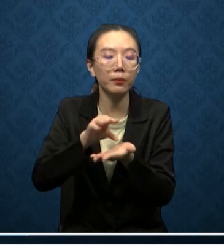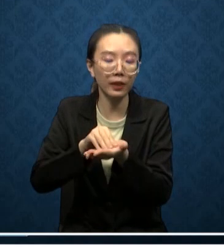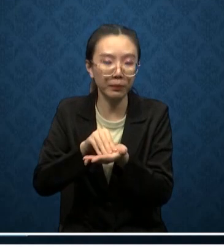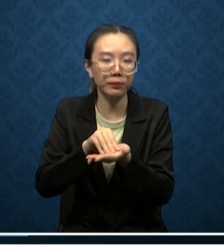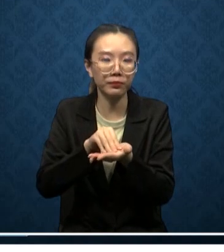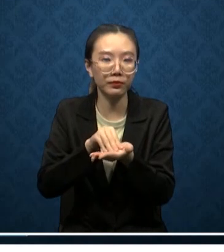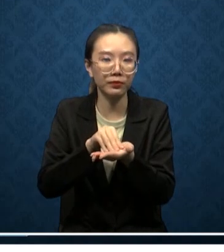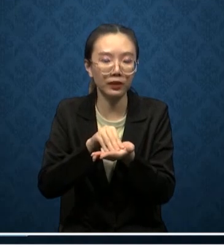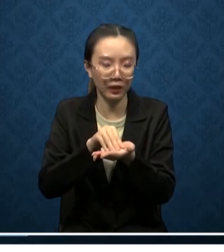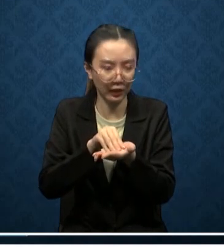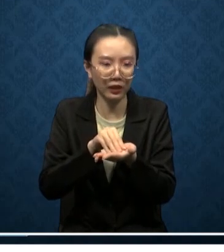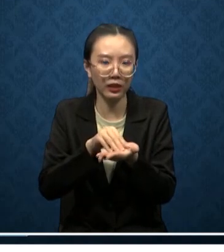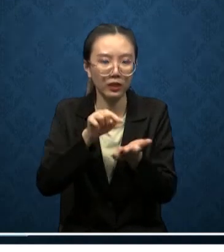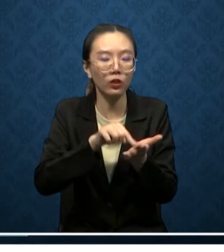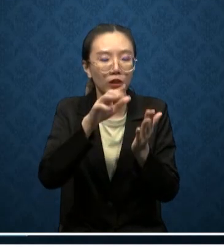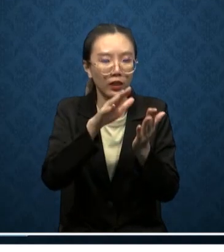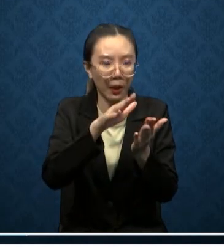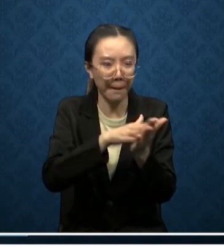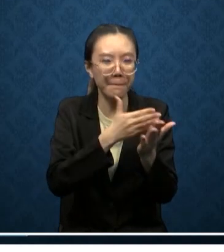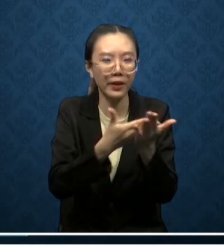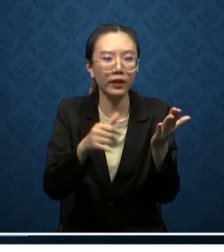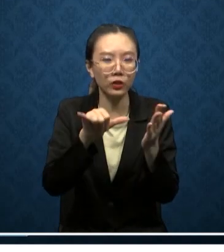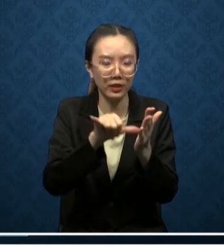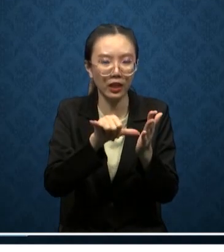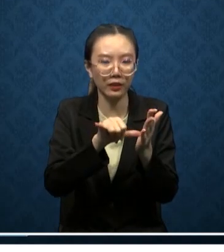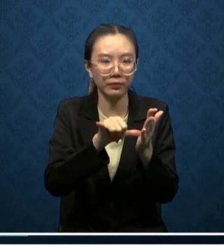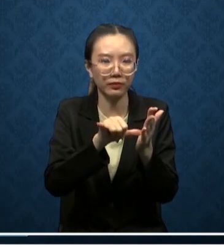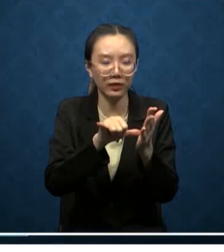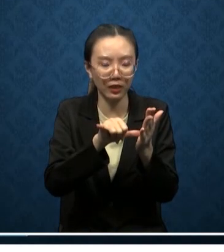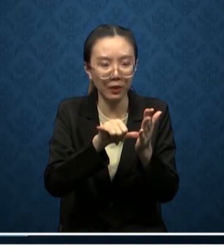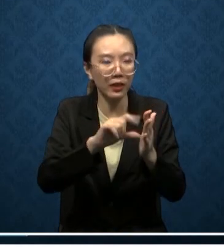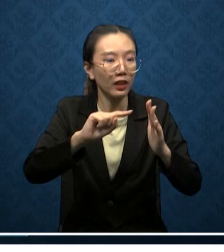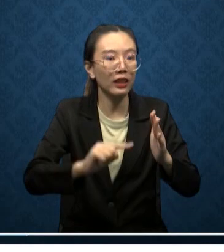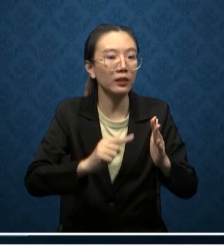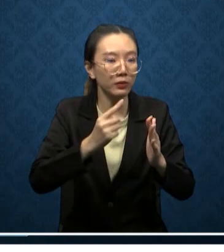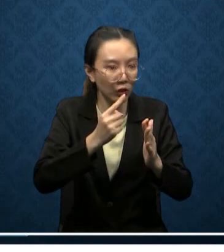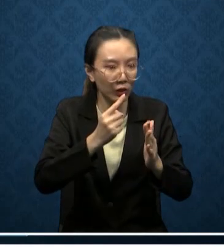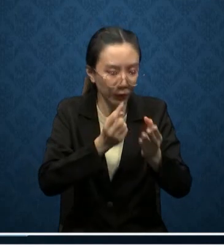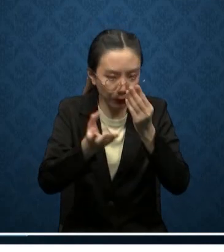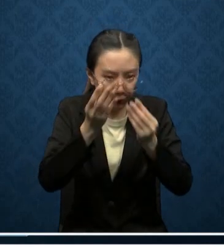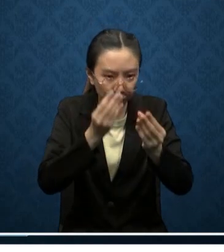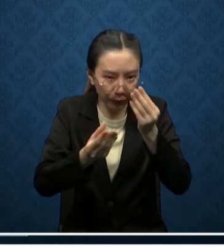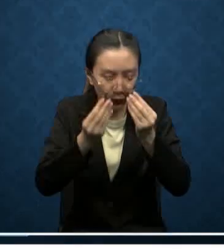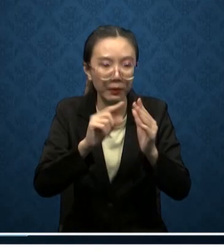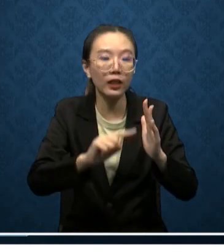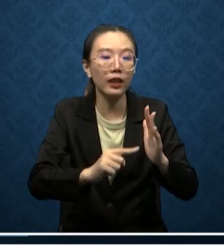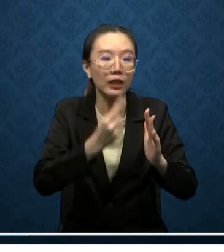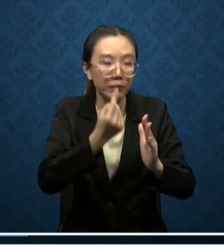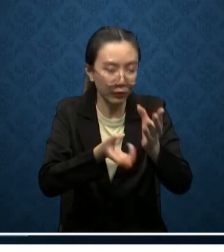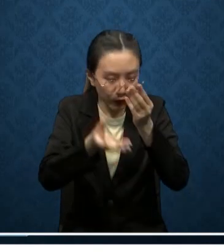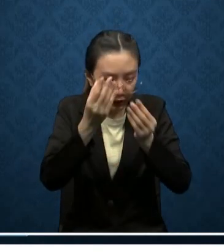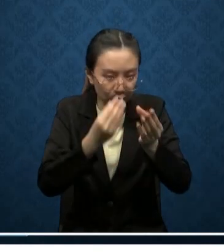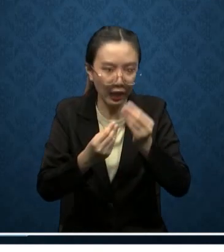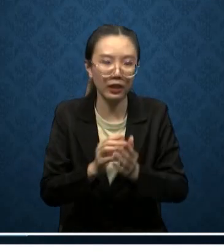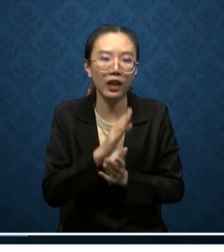การนั้นเ่ะจัดอยู่ภายใต้แผนยุทสาชาตินะครับเป็นขั้นต้นของการศึกษาข้อมูลดำเนินการเบื้องต้นเท่านั้นเองเพราะฉนั้นจะ